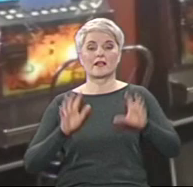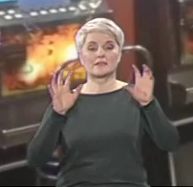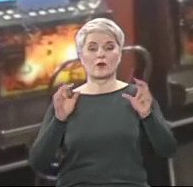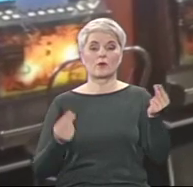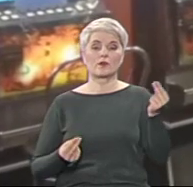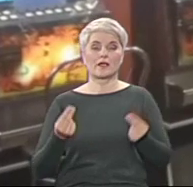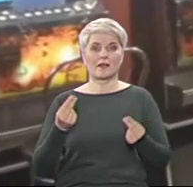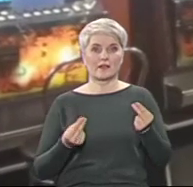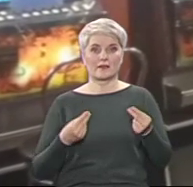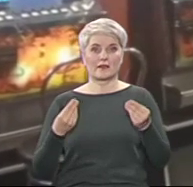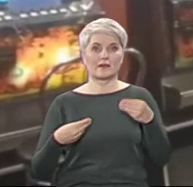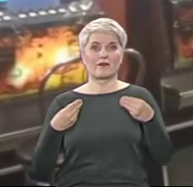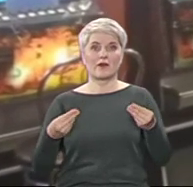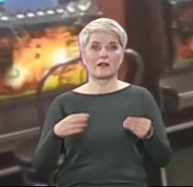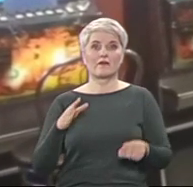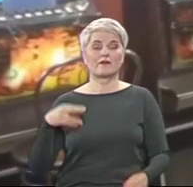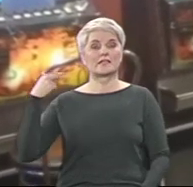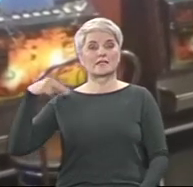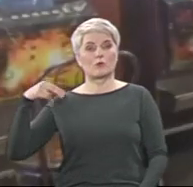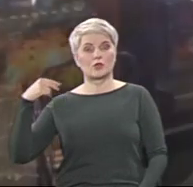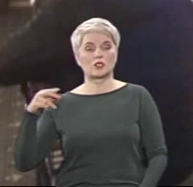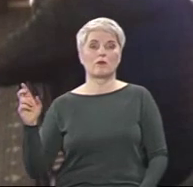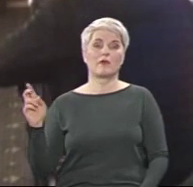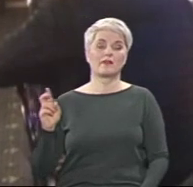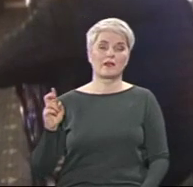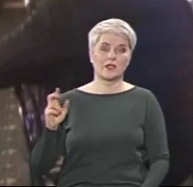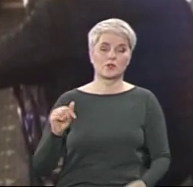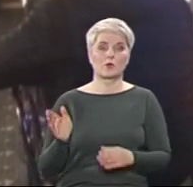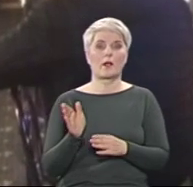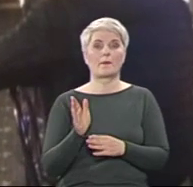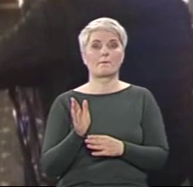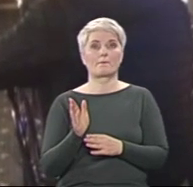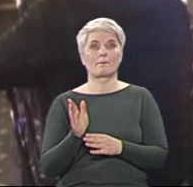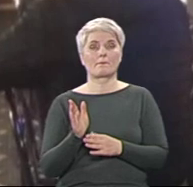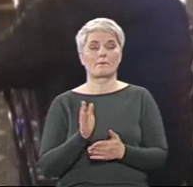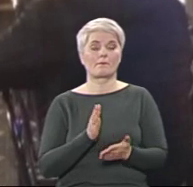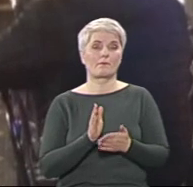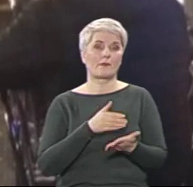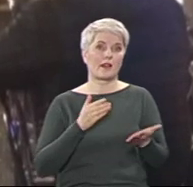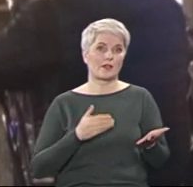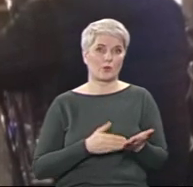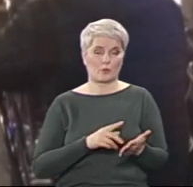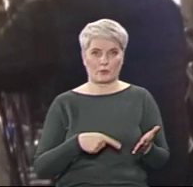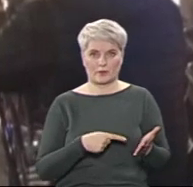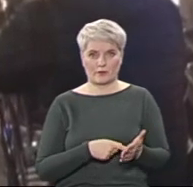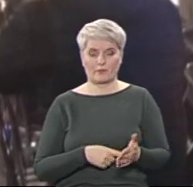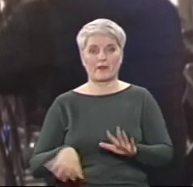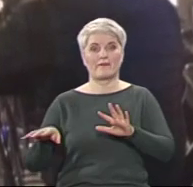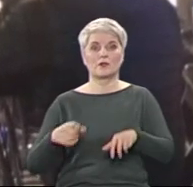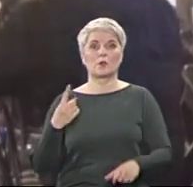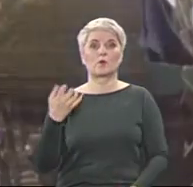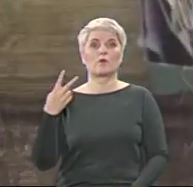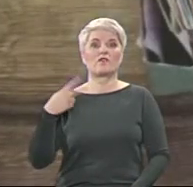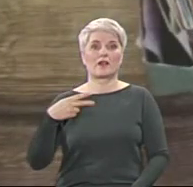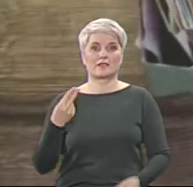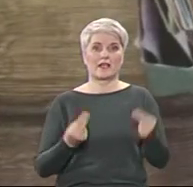Бердянську та Мелітополі, повідомили у відділі комунікації обласного управління поліції. Силовики вилучили 120 гральних автоматів,